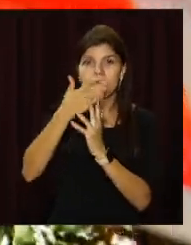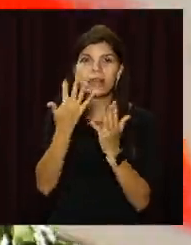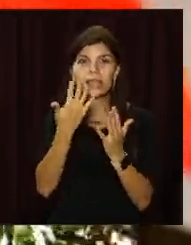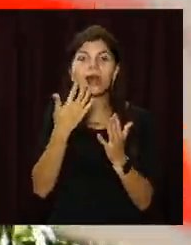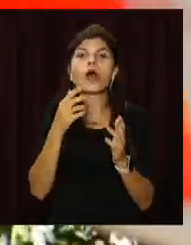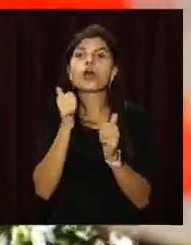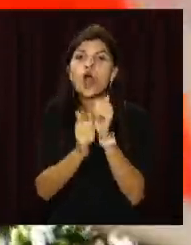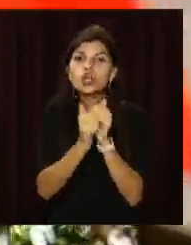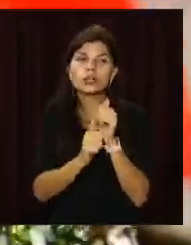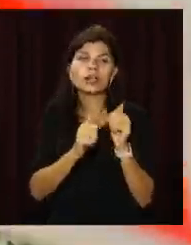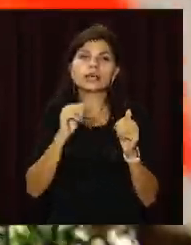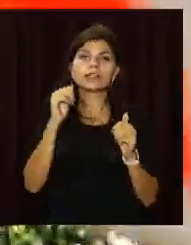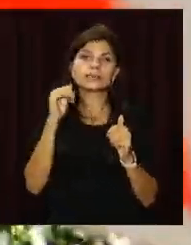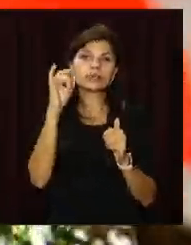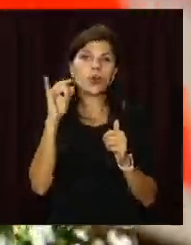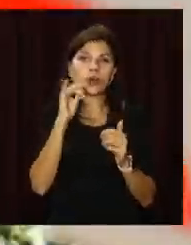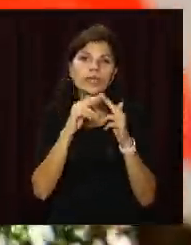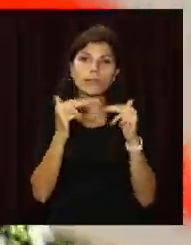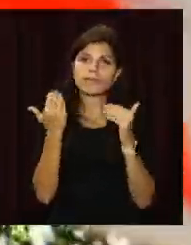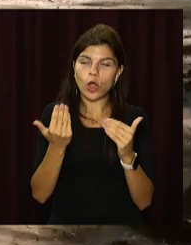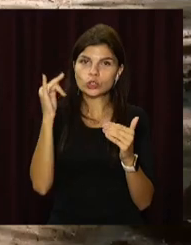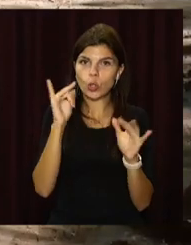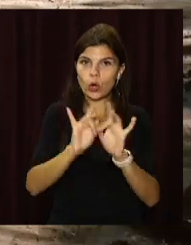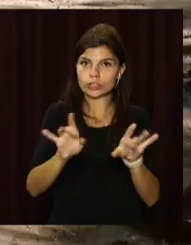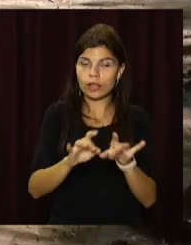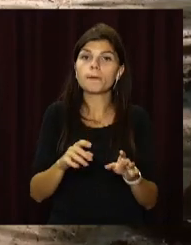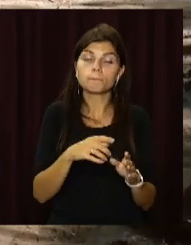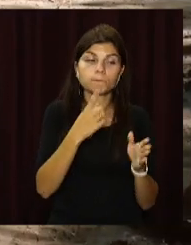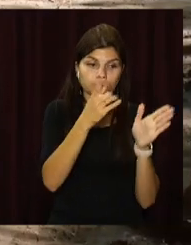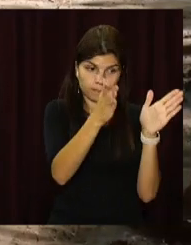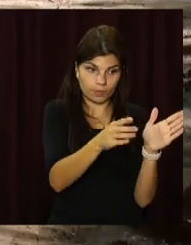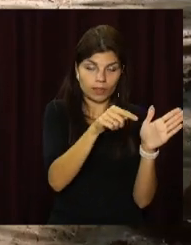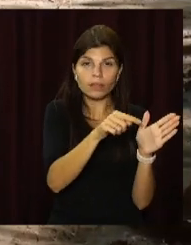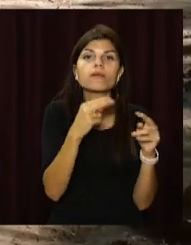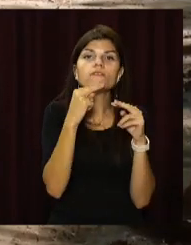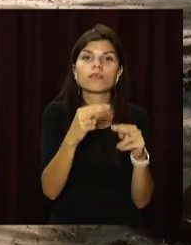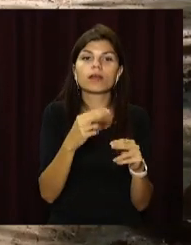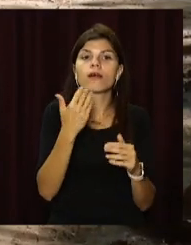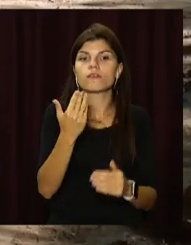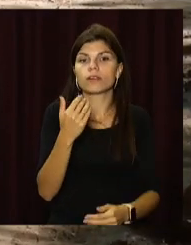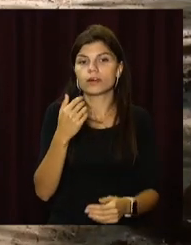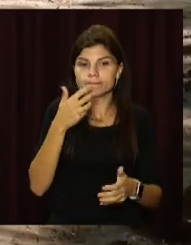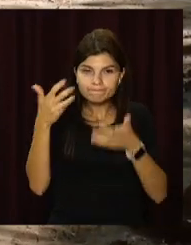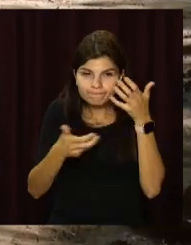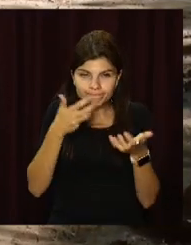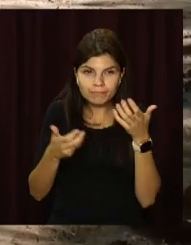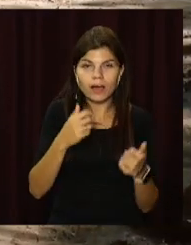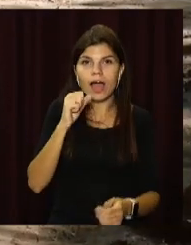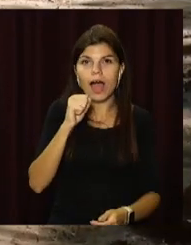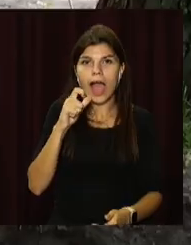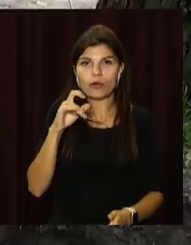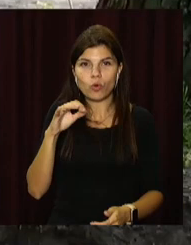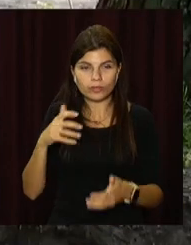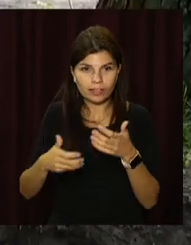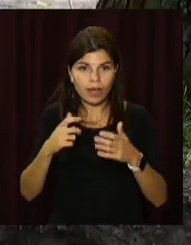Кожна розповідатиме певну сторінку історії Дніпра. З однією вже визначились. Її присвятять археологічним дослідженням, під час яких